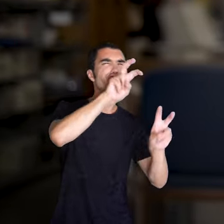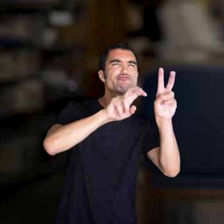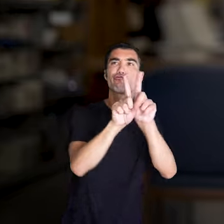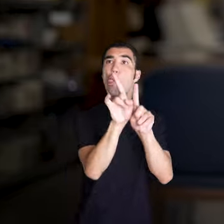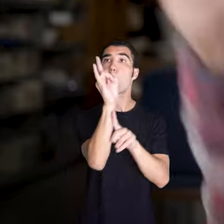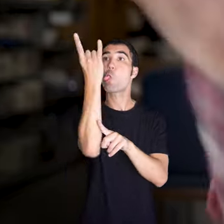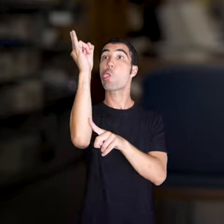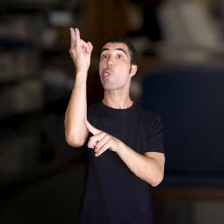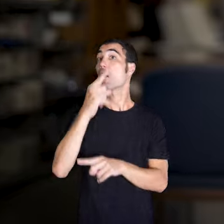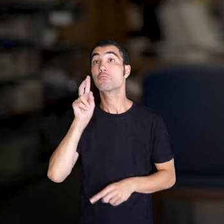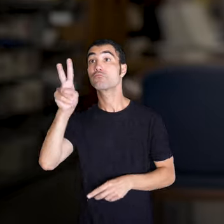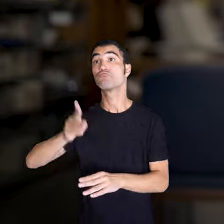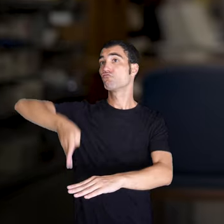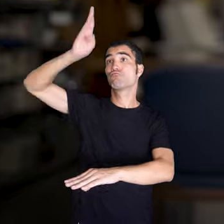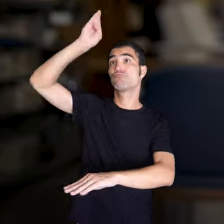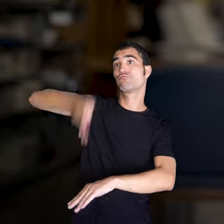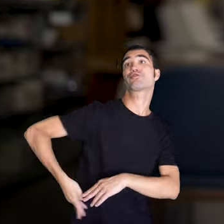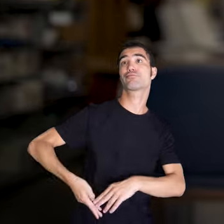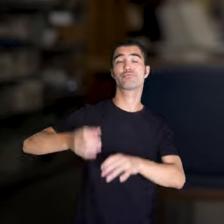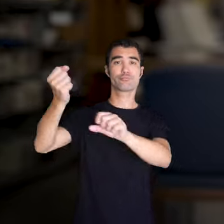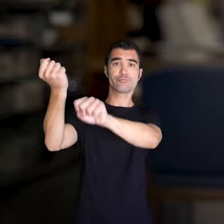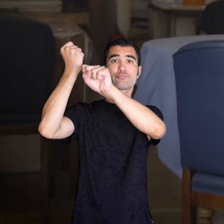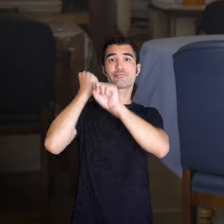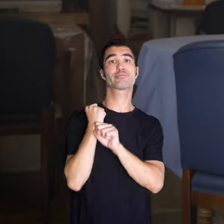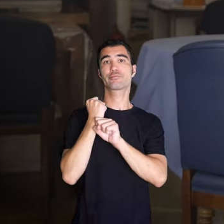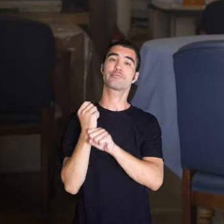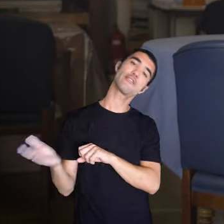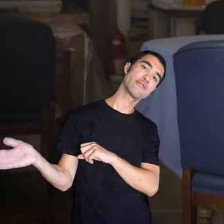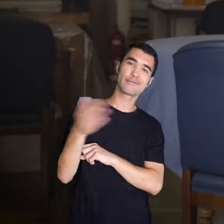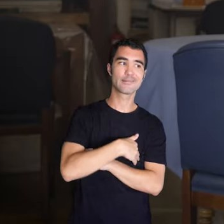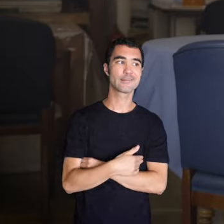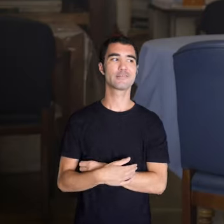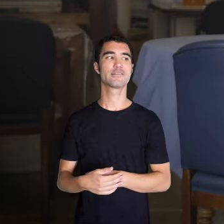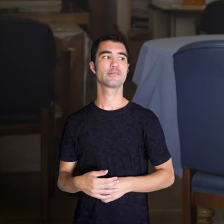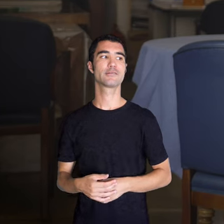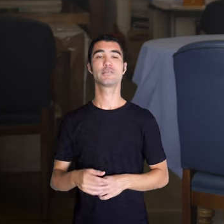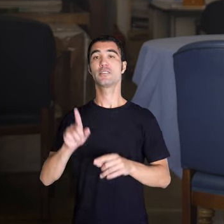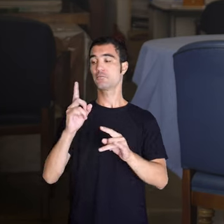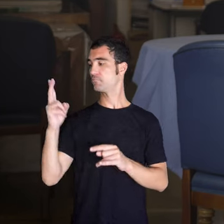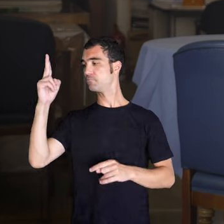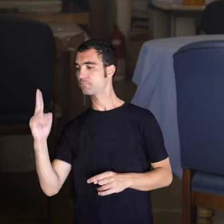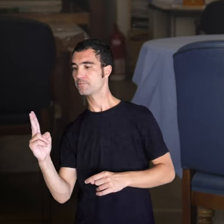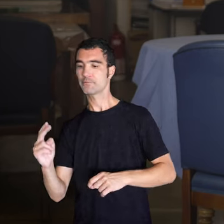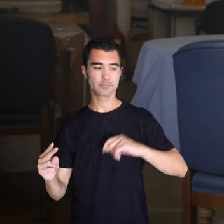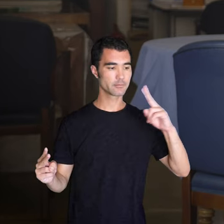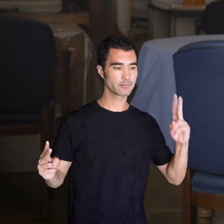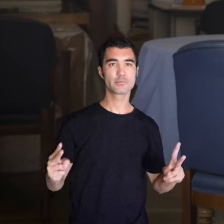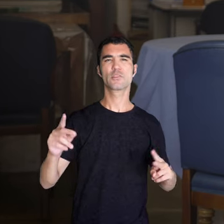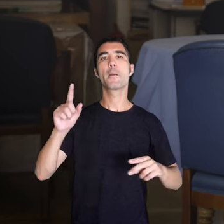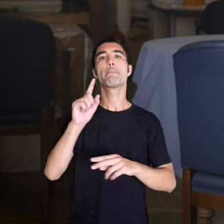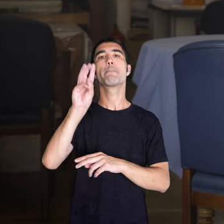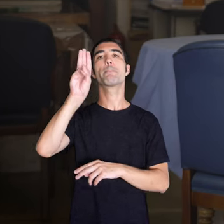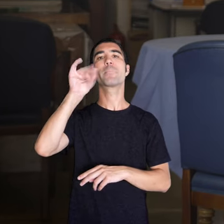un astre i l'ateàvem i a bordo. La posàvem a bordo i les antenes, anàvem per dins